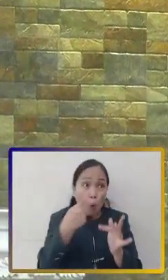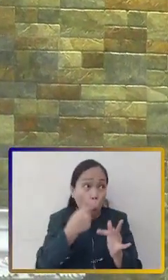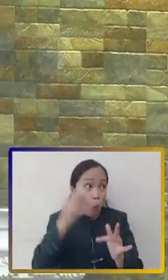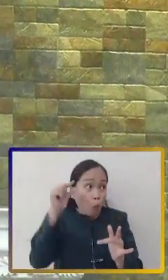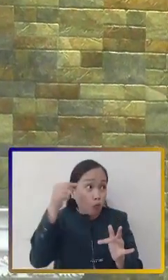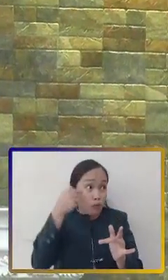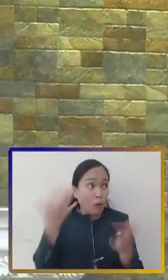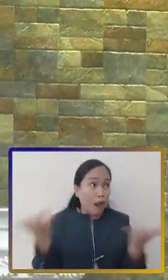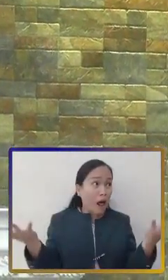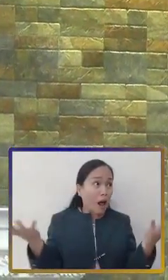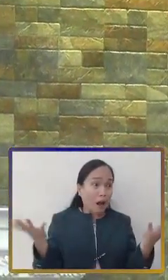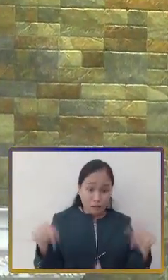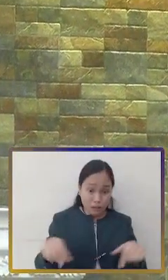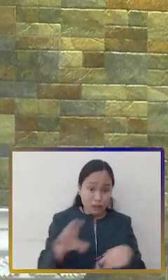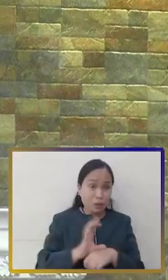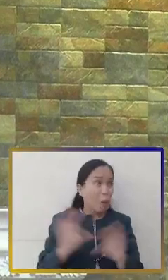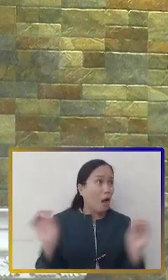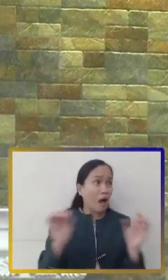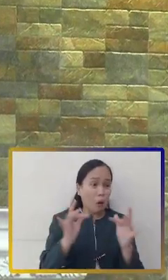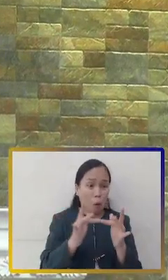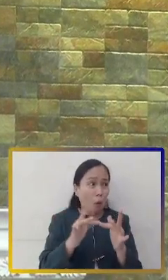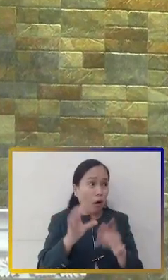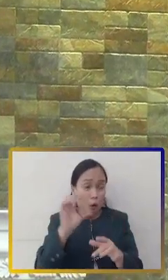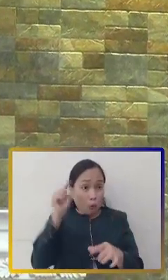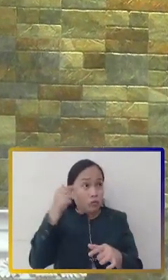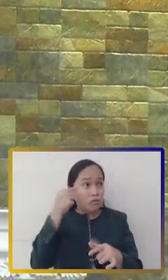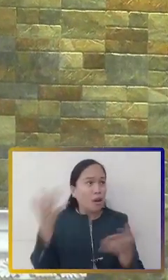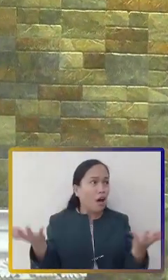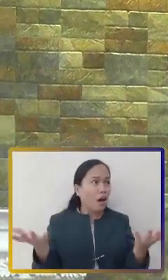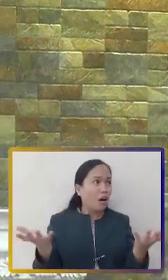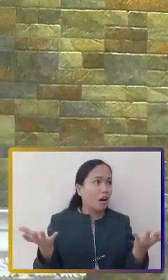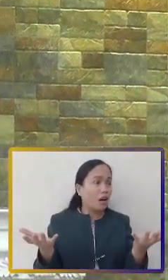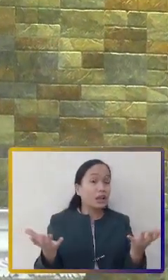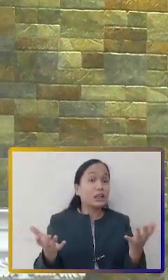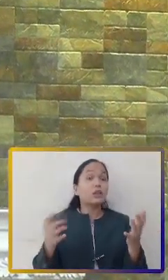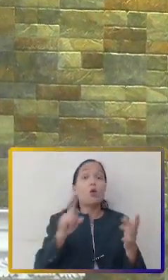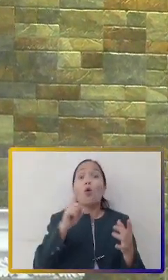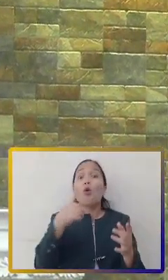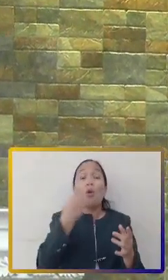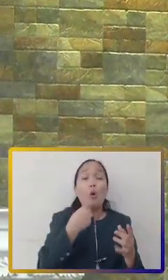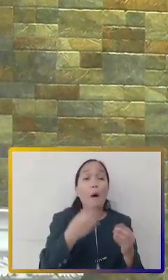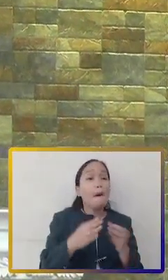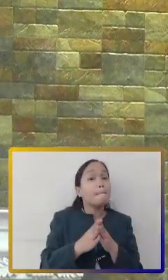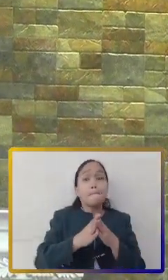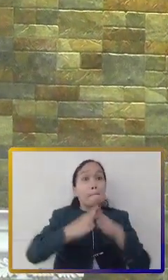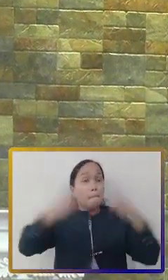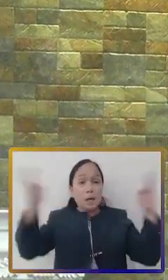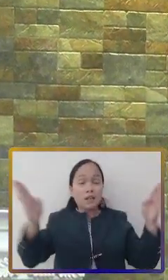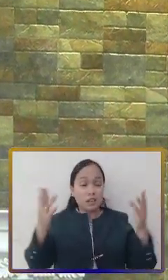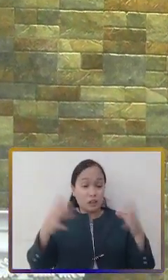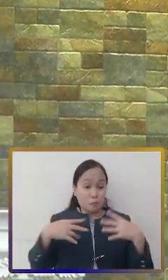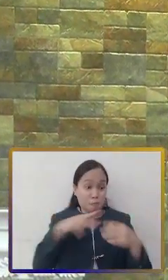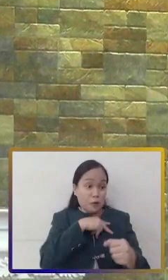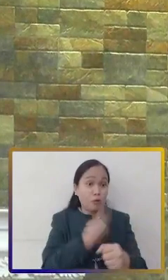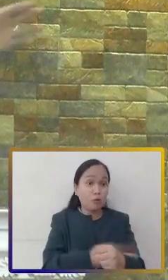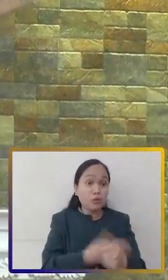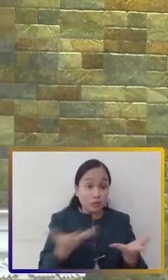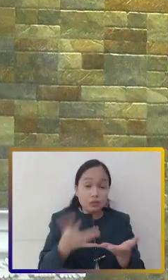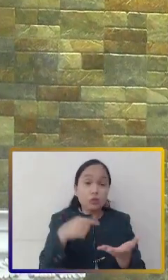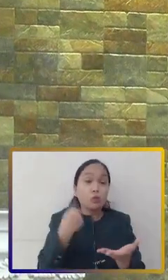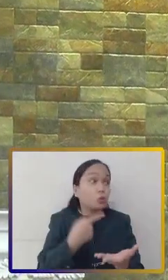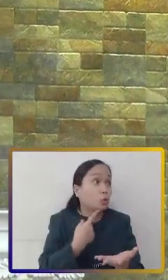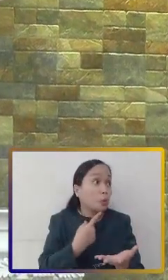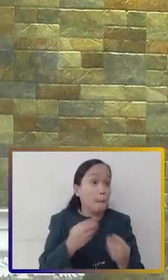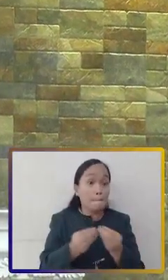tao. Ang kinikilala lang natin na malakas na tao, ay malakas na persona, ay ang Diyos. Wala nang